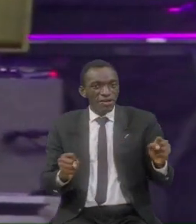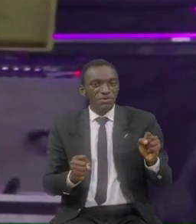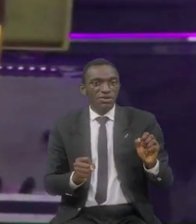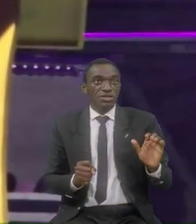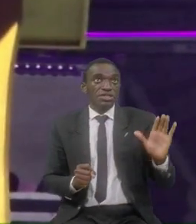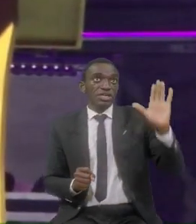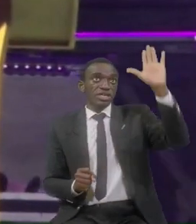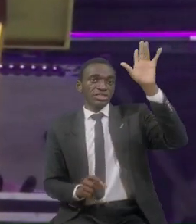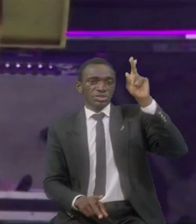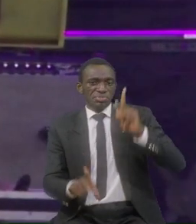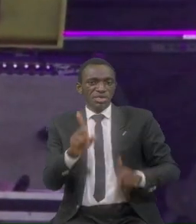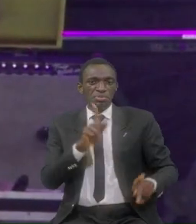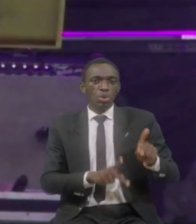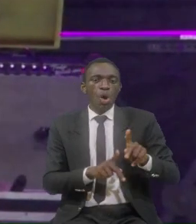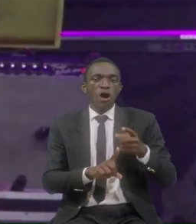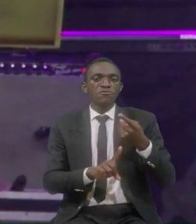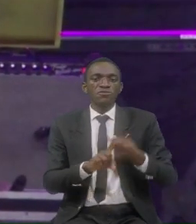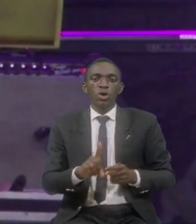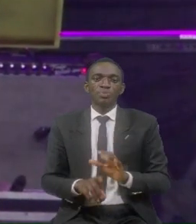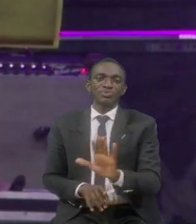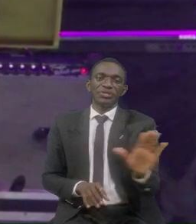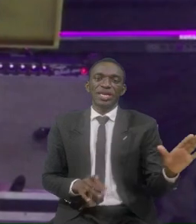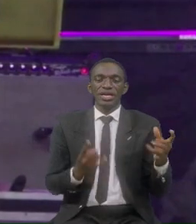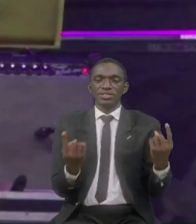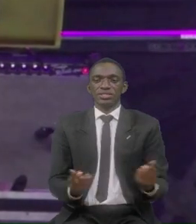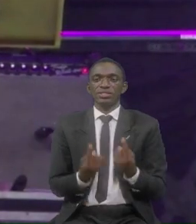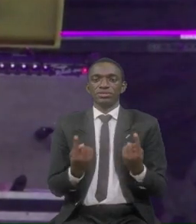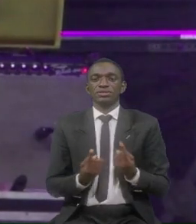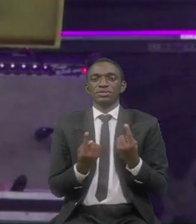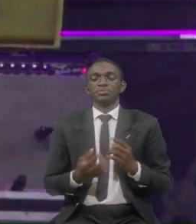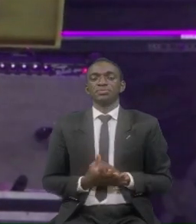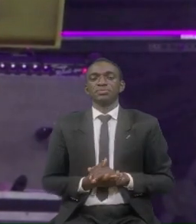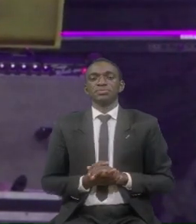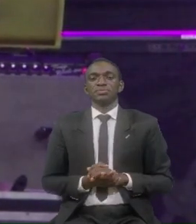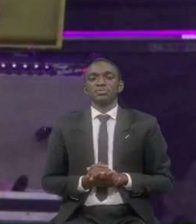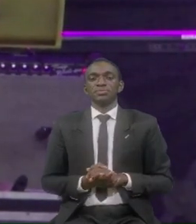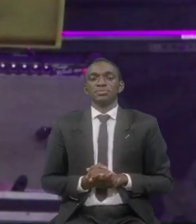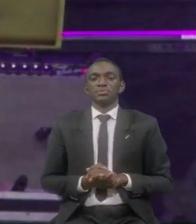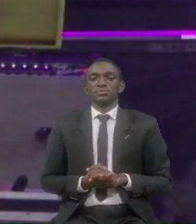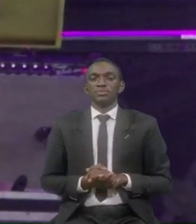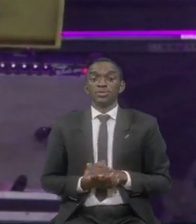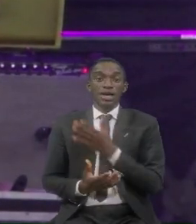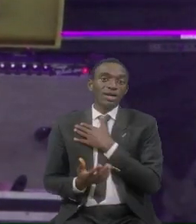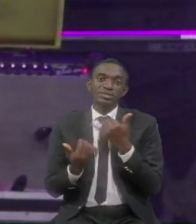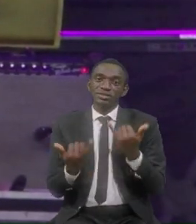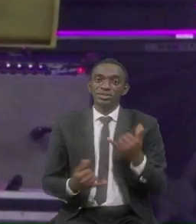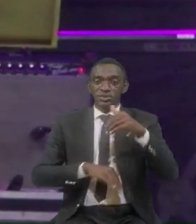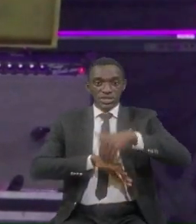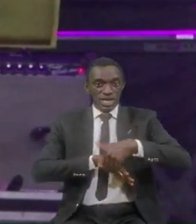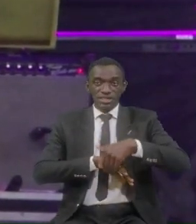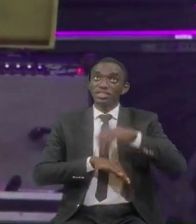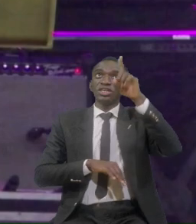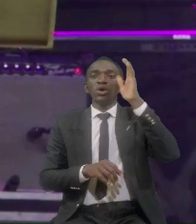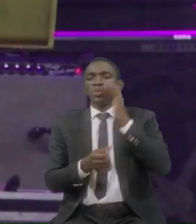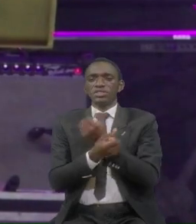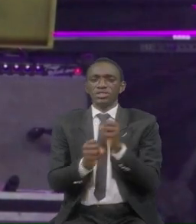from their sins. Aron iyang luwason ang iyang matao gikan sa sala. And tonight, he will save you. Luwason